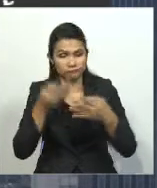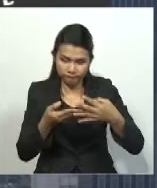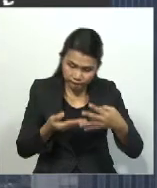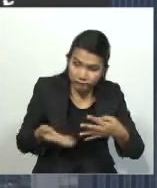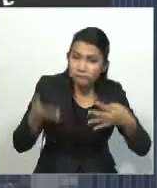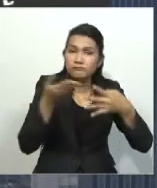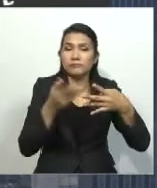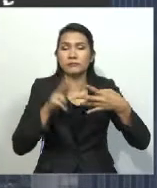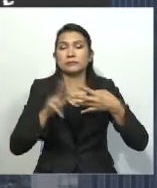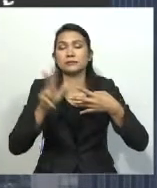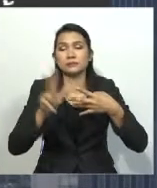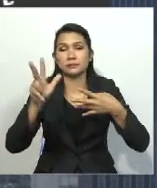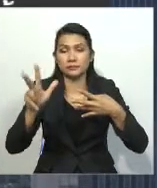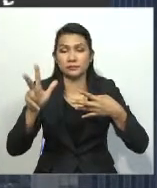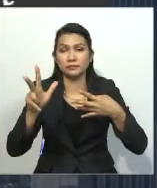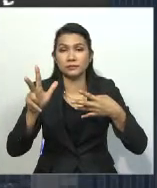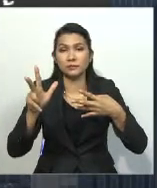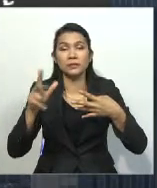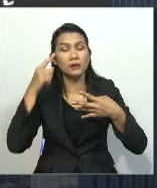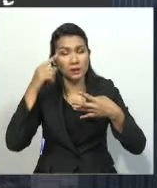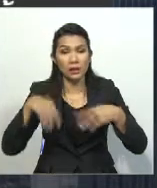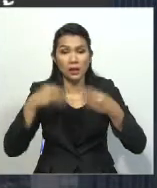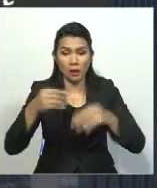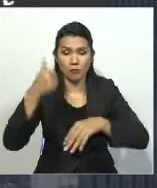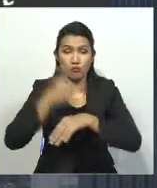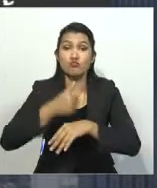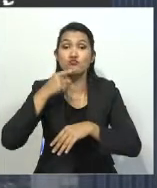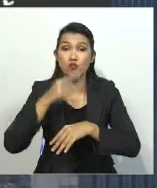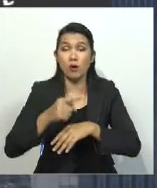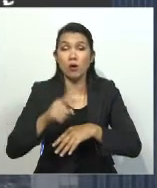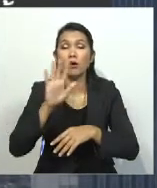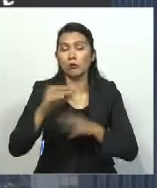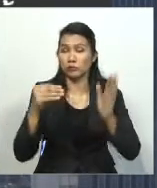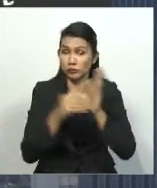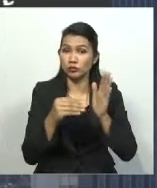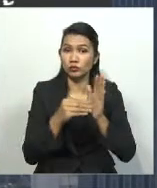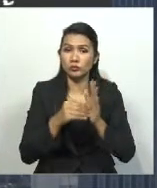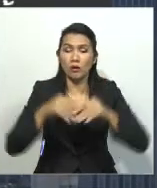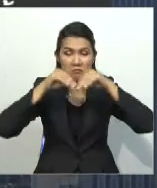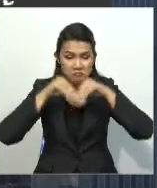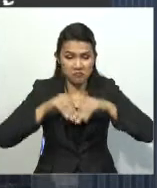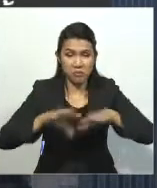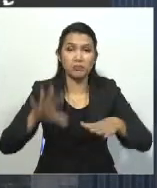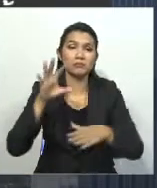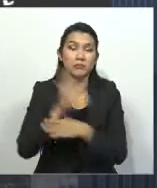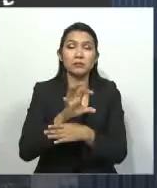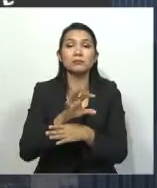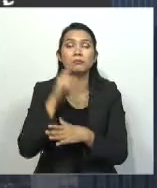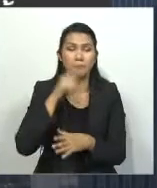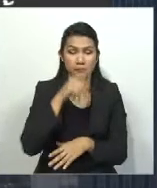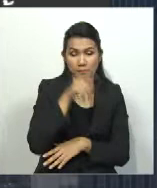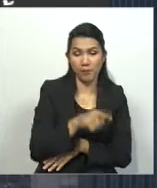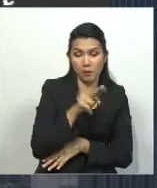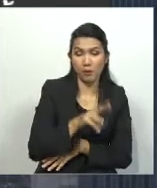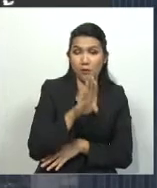ระดับ3ระดับ3เนี่ยจะให้อำนาจทางผู้ว่าราชการกรุงเทพมหานครประกาศใช้พ.ร.บ.ส